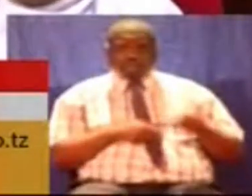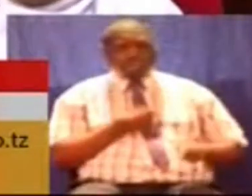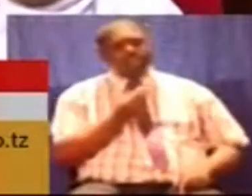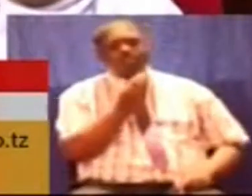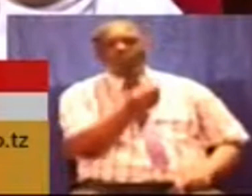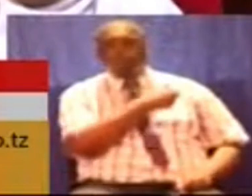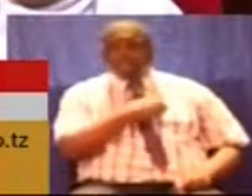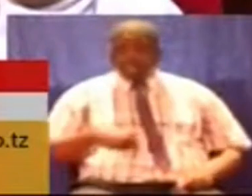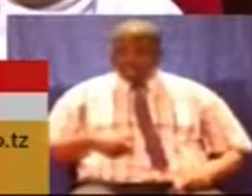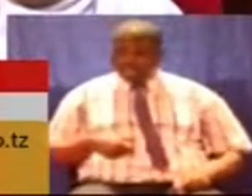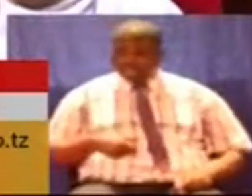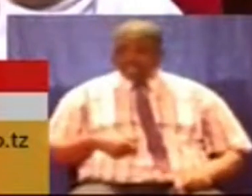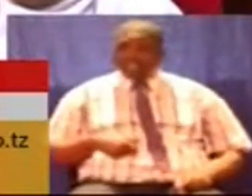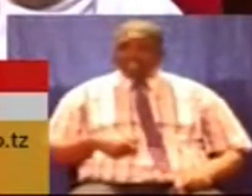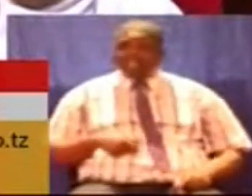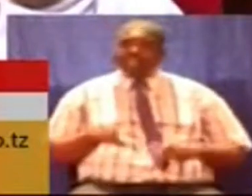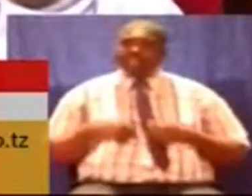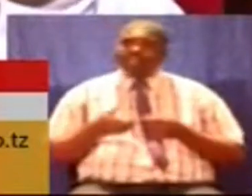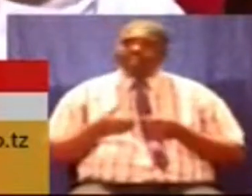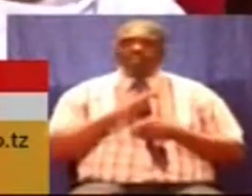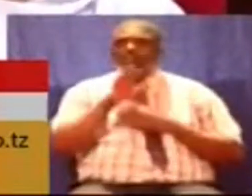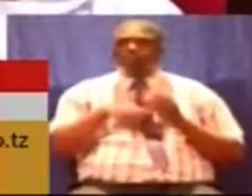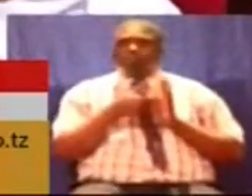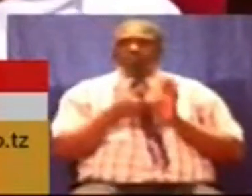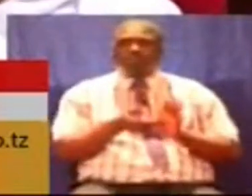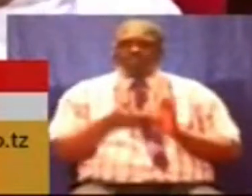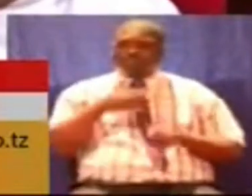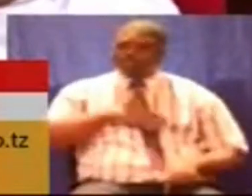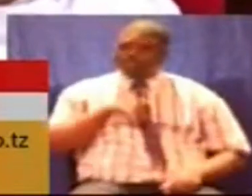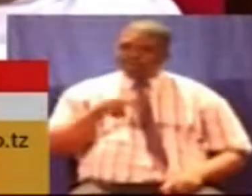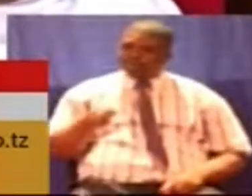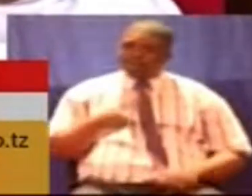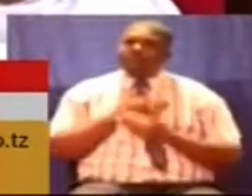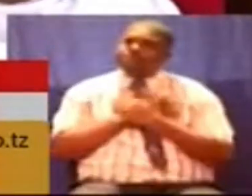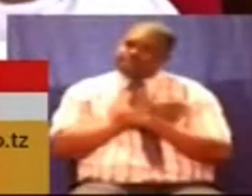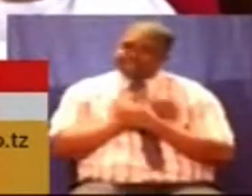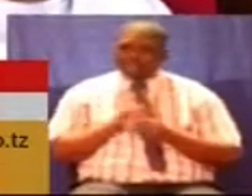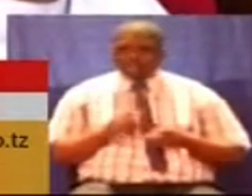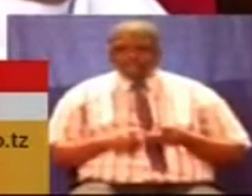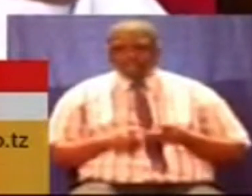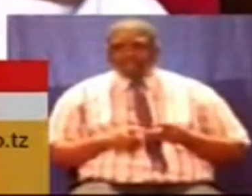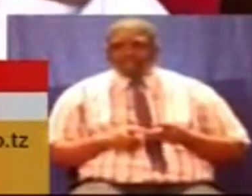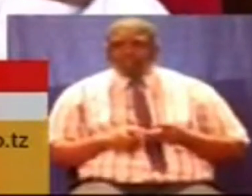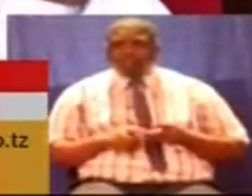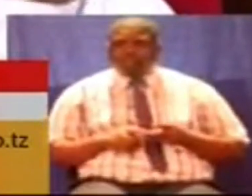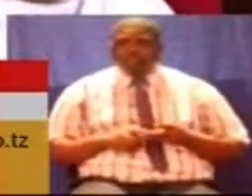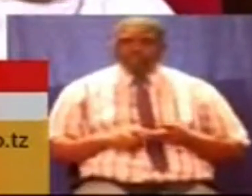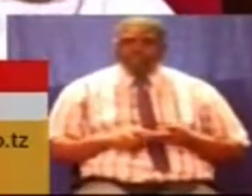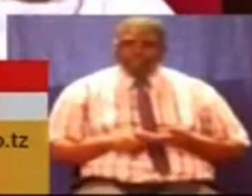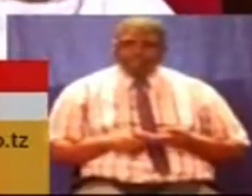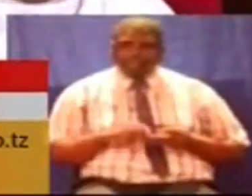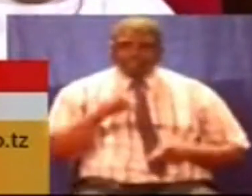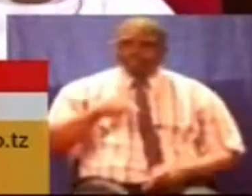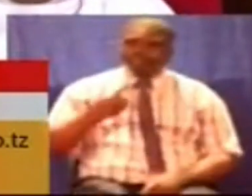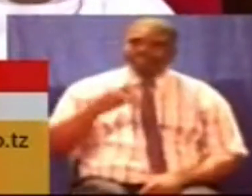kukushtakia kwa rais kwa vile unanyang'anya magongo. Lakini ile yote ni kuonyesha yeye kwangu alikuwa ananipenda. Mheshimiwa Ngeleja, huyu